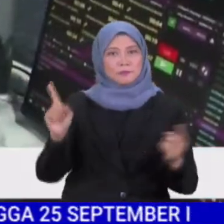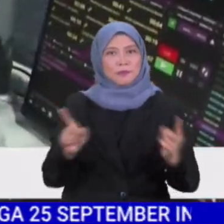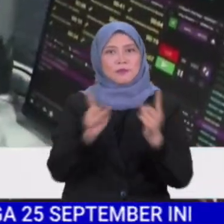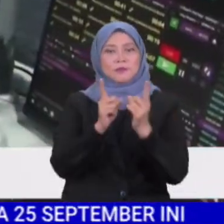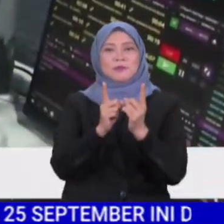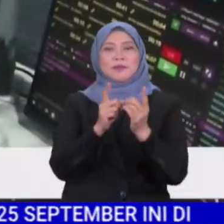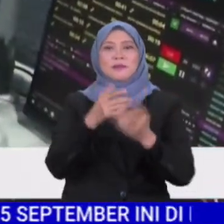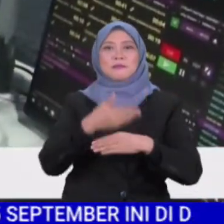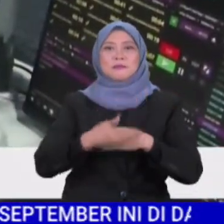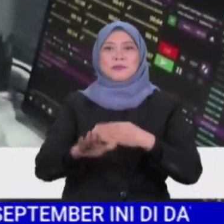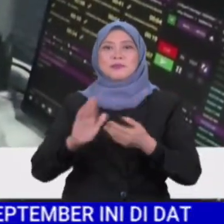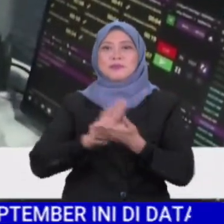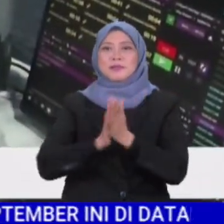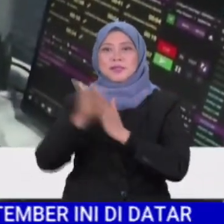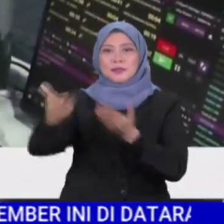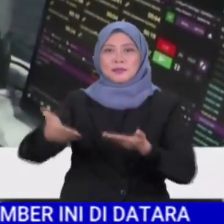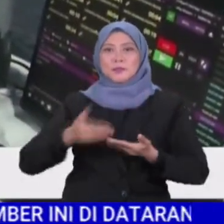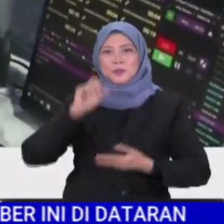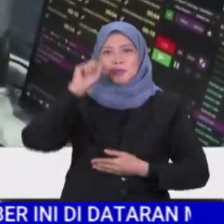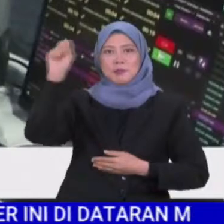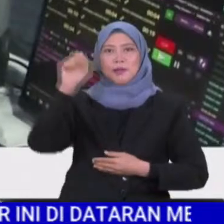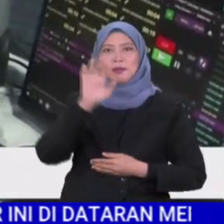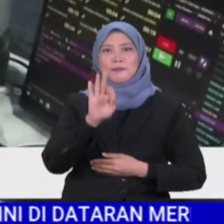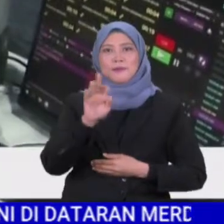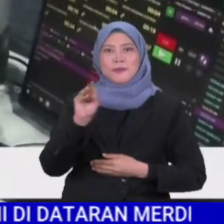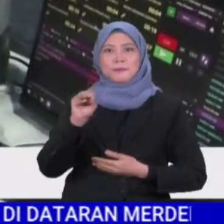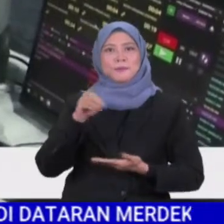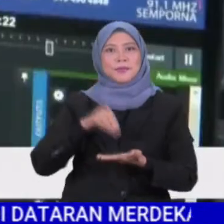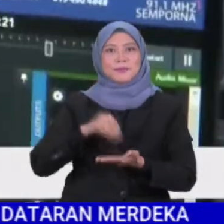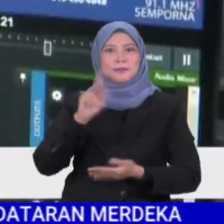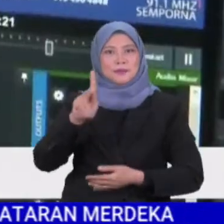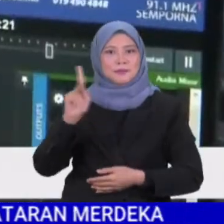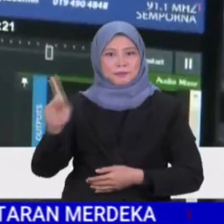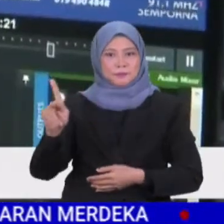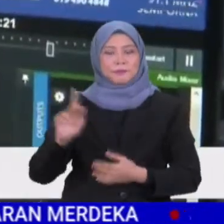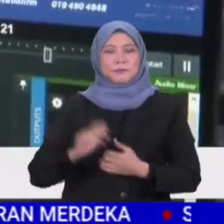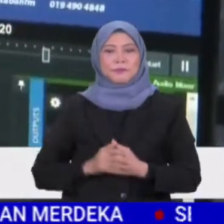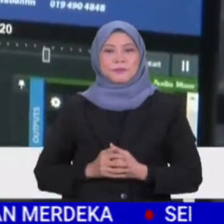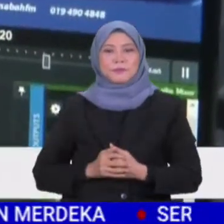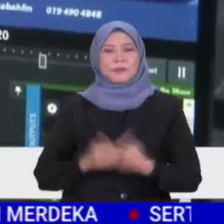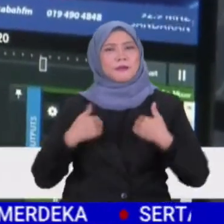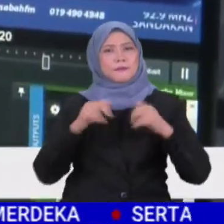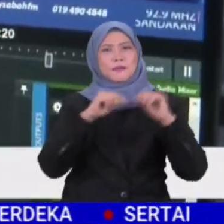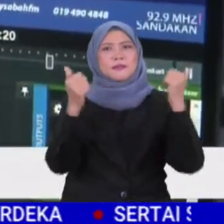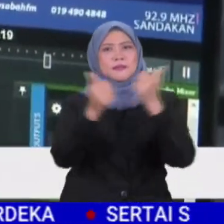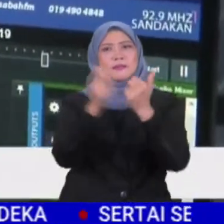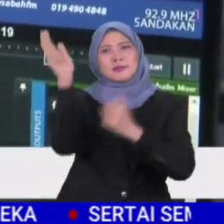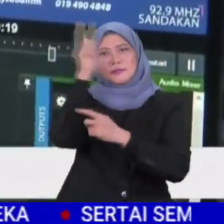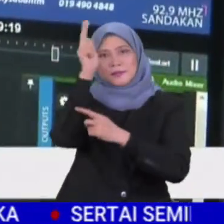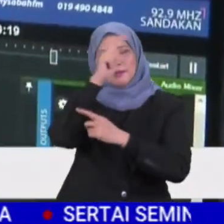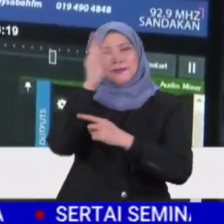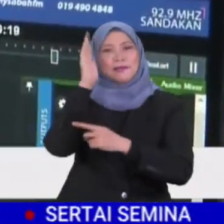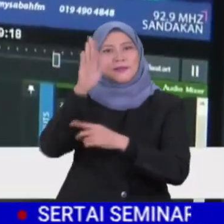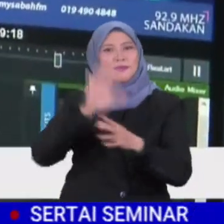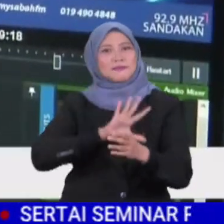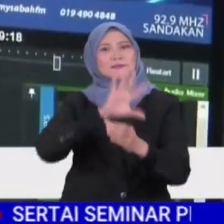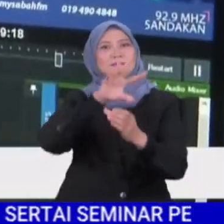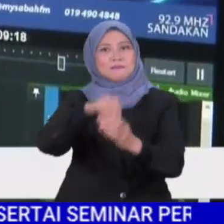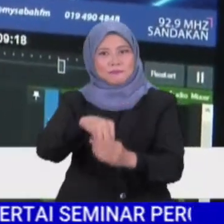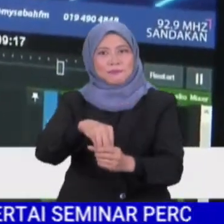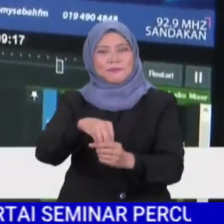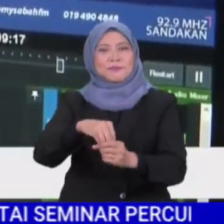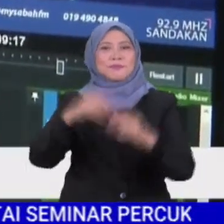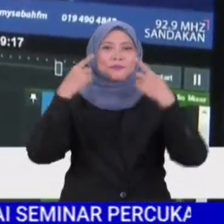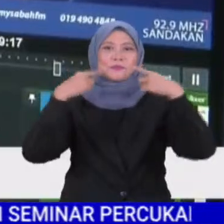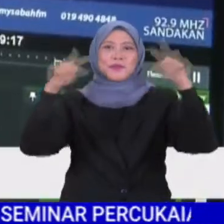ditemui selepas menjadi tetamu Sabah FM di Kota Kinabalu. Tambahnya, beberapa agensi kerajaan akan mengambil bahagian